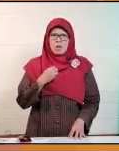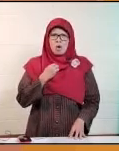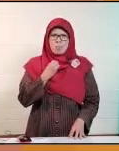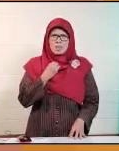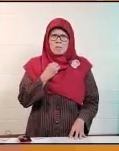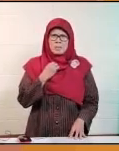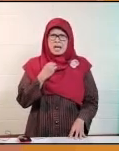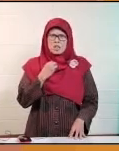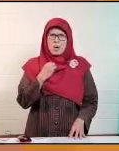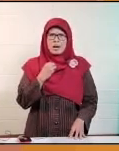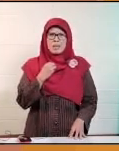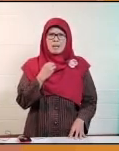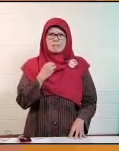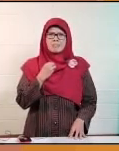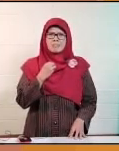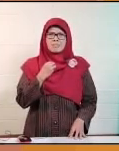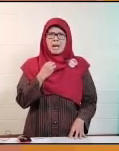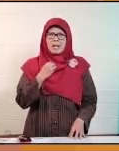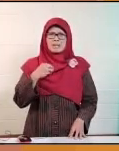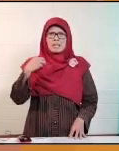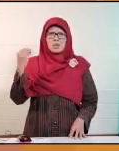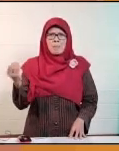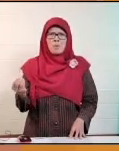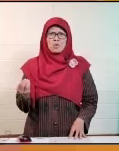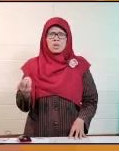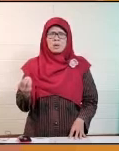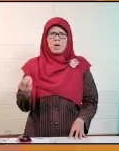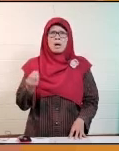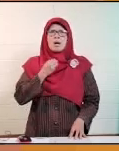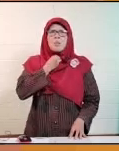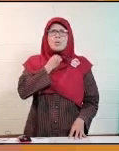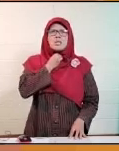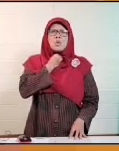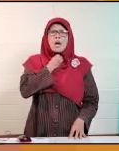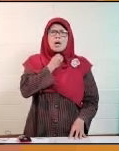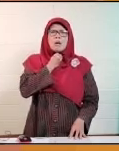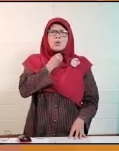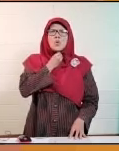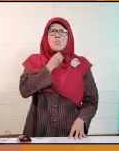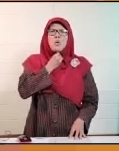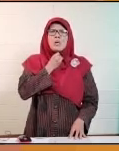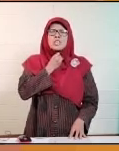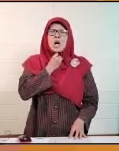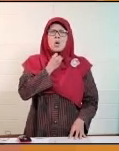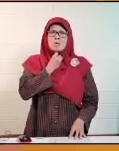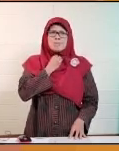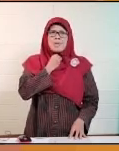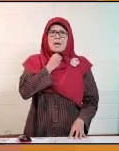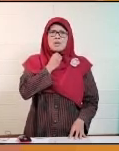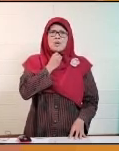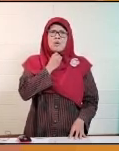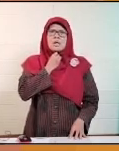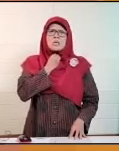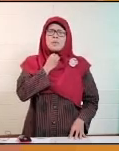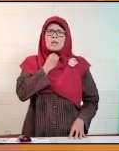bilang menjadi besar suaranya ya karena tadi sudah polusi Oya kemudian sudah tumbuh ini jakun